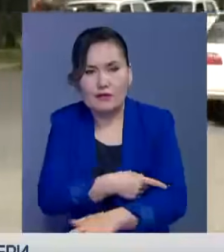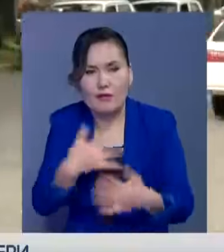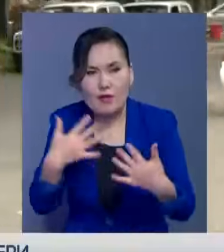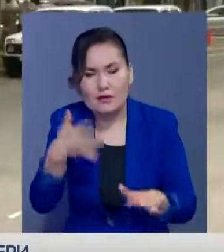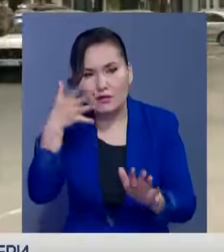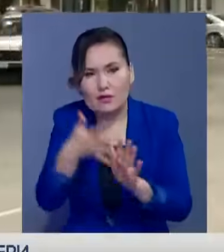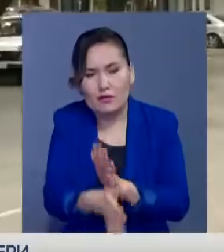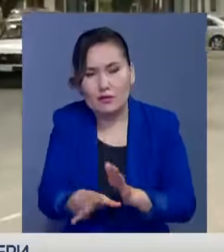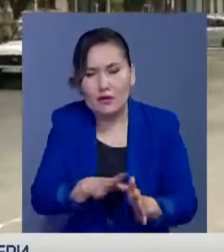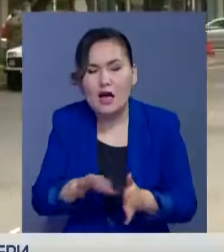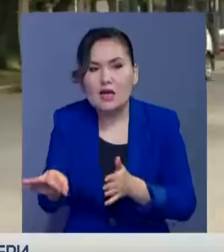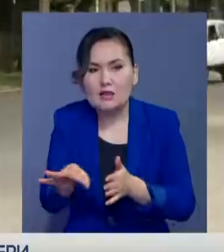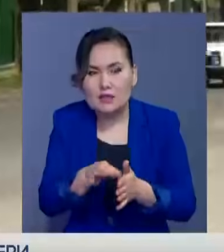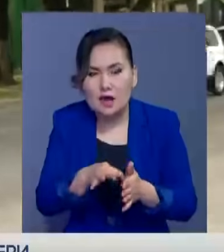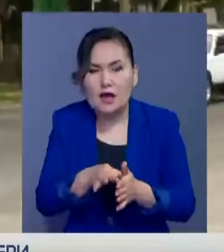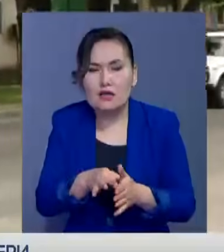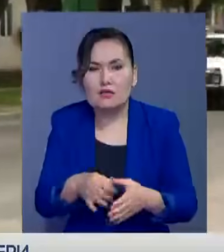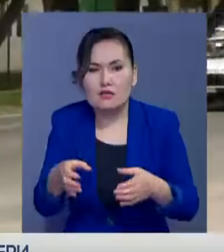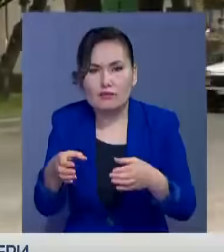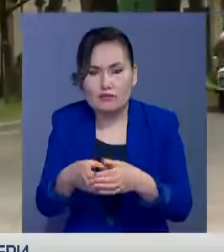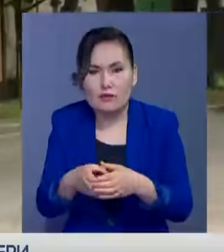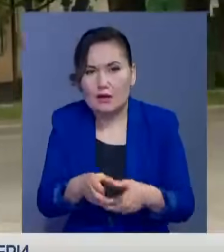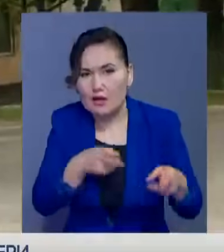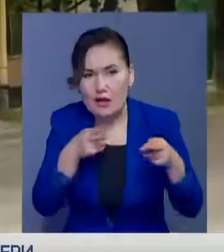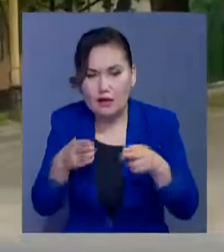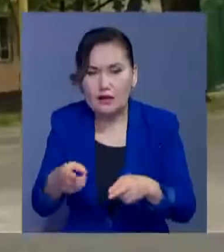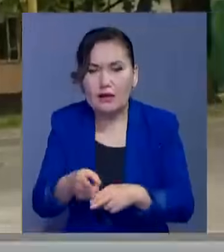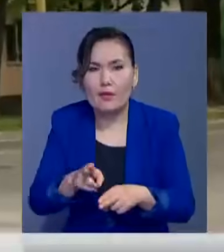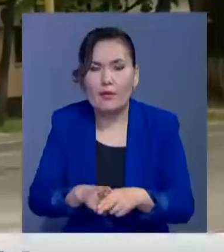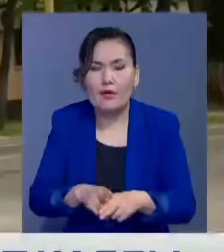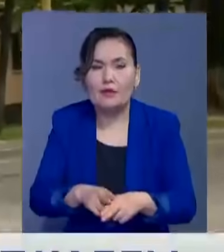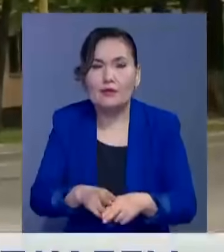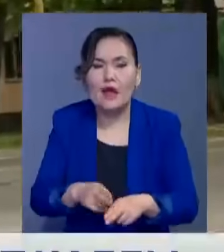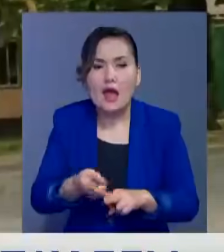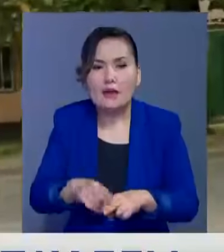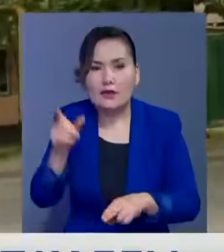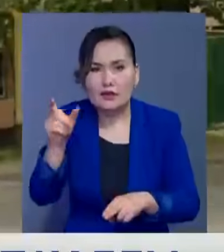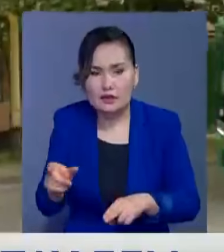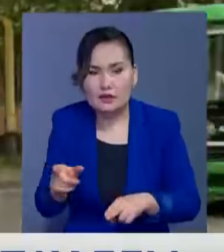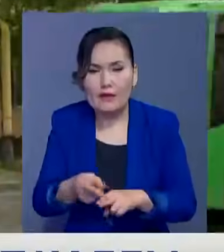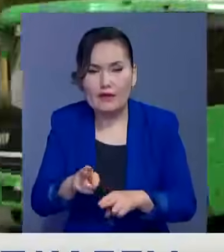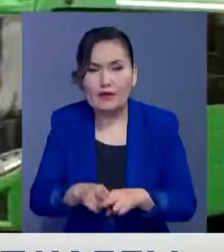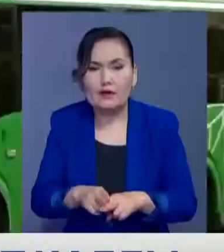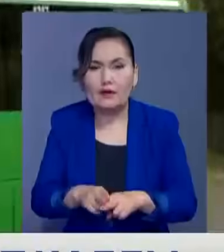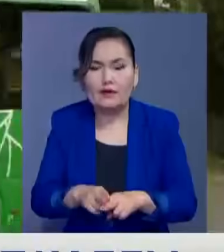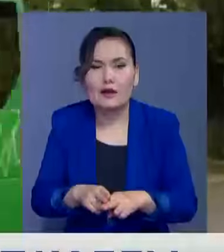бар құралдармен, яғни жгуттың орнына белбеуді қолдан және бинттің орнына өзімізде бар